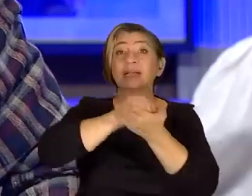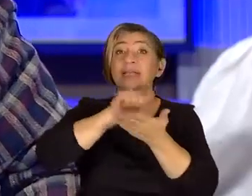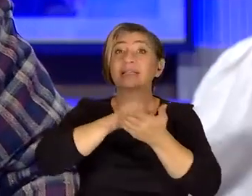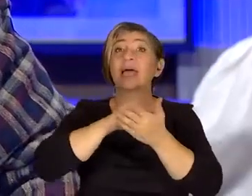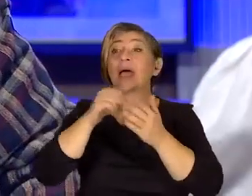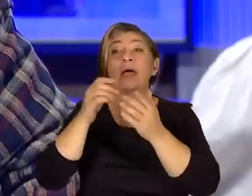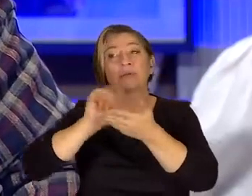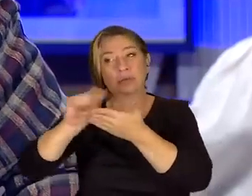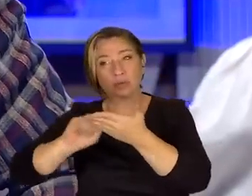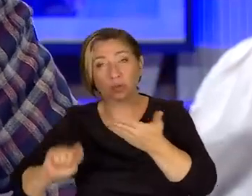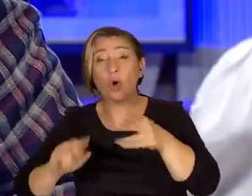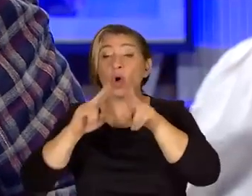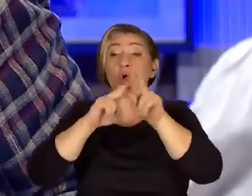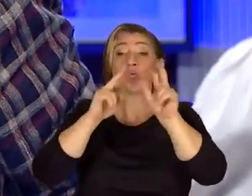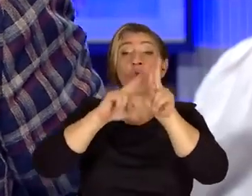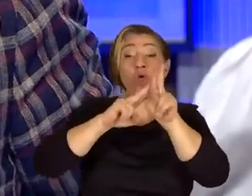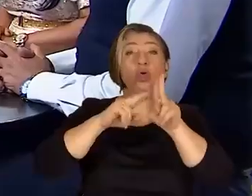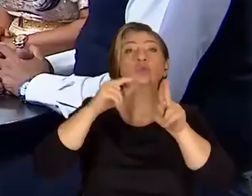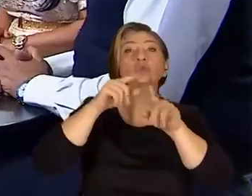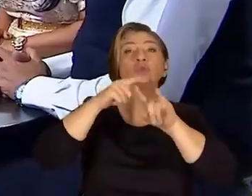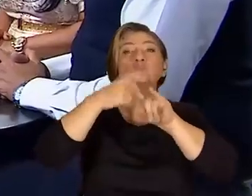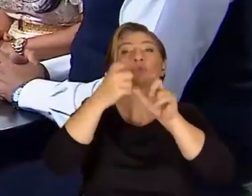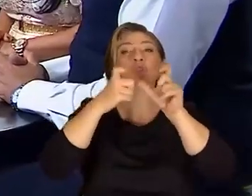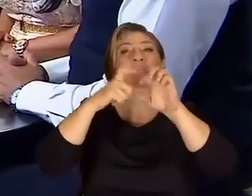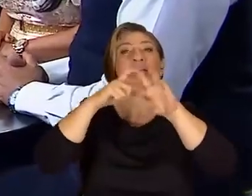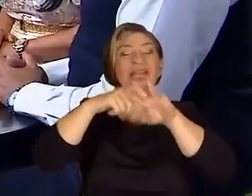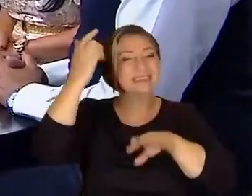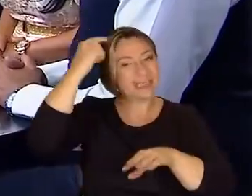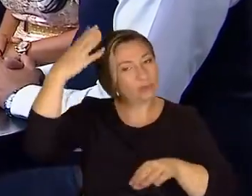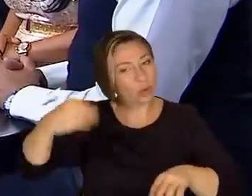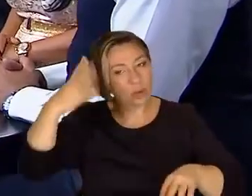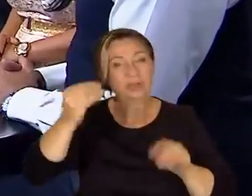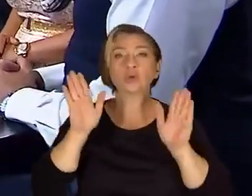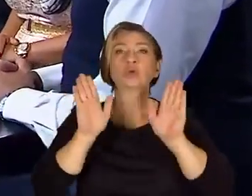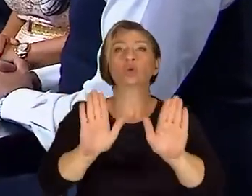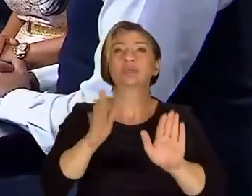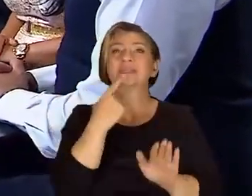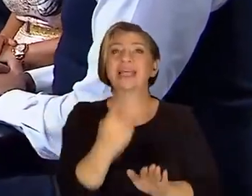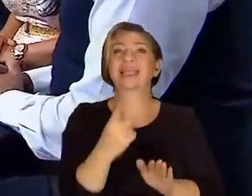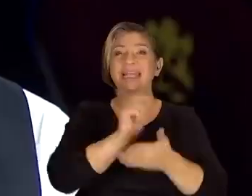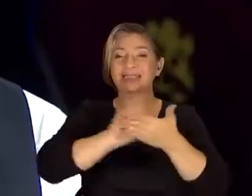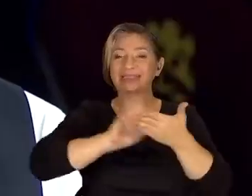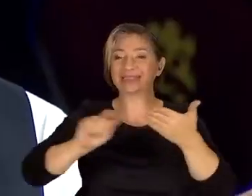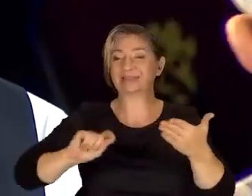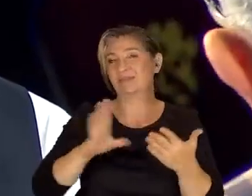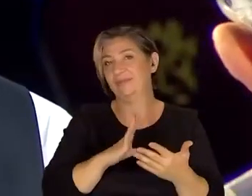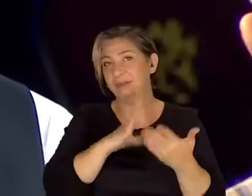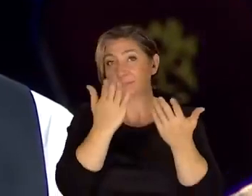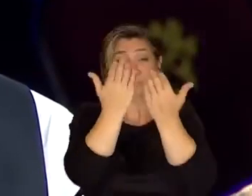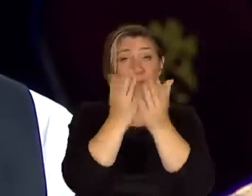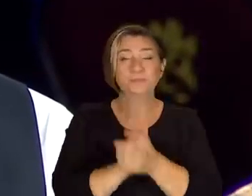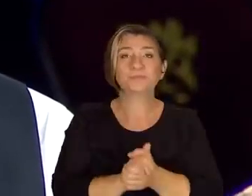köşe yazarlığı yapıyor. Kök hücreyle saç dökülmesine dur deyin konusuyla ilgili yazdığı yazılar var. Buyurun.